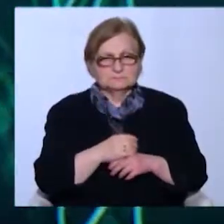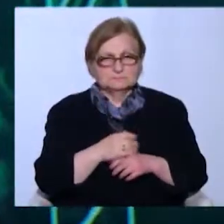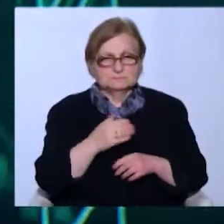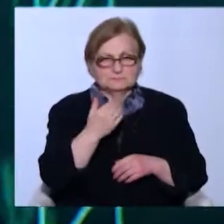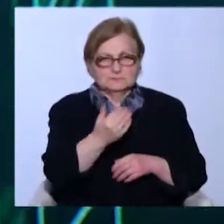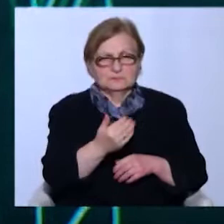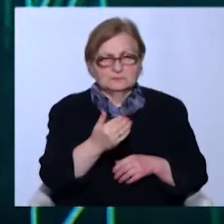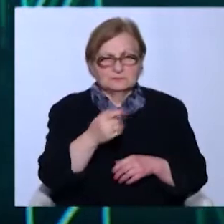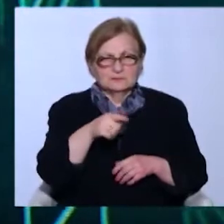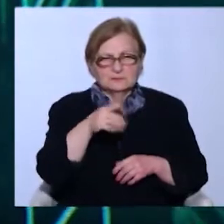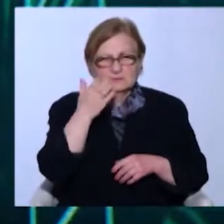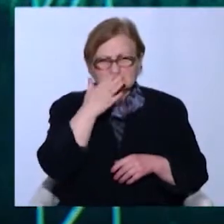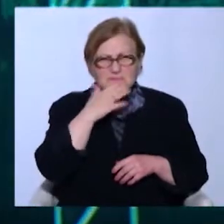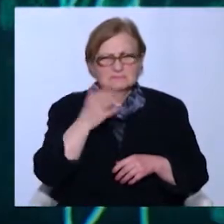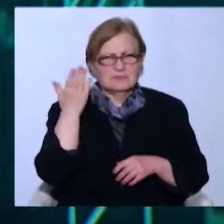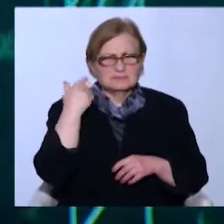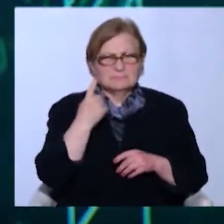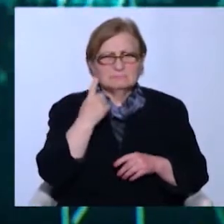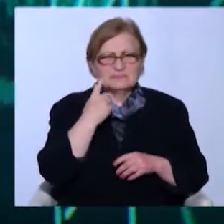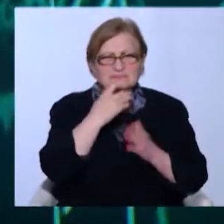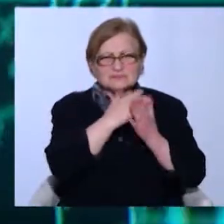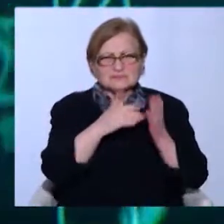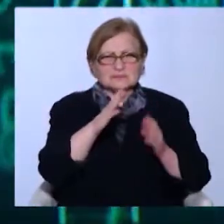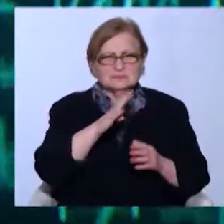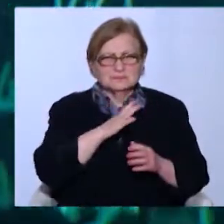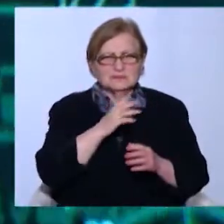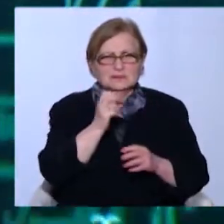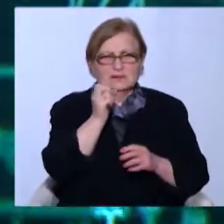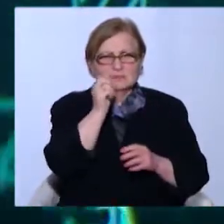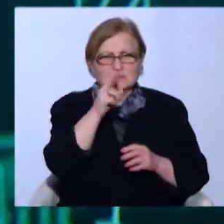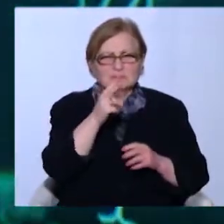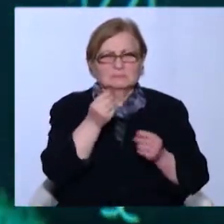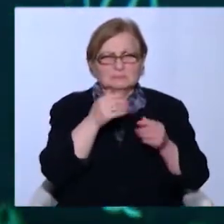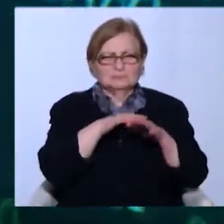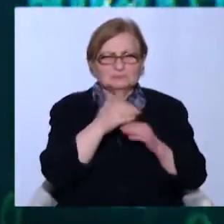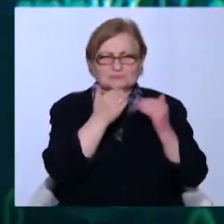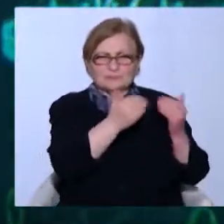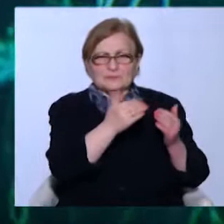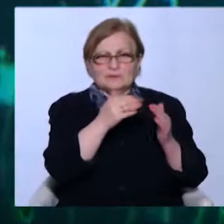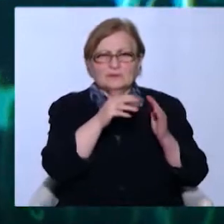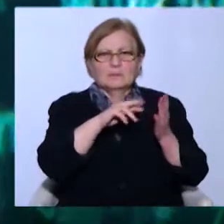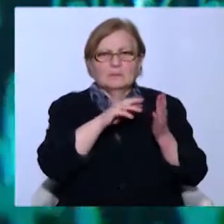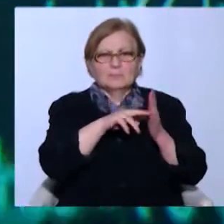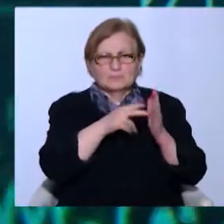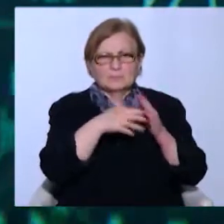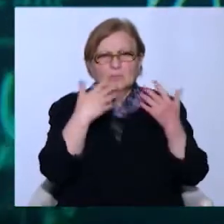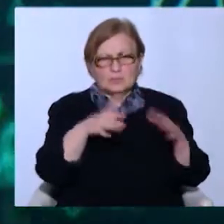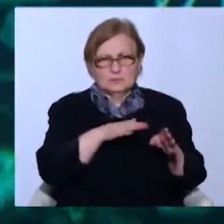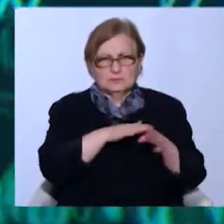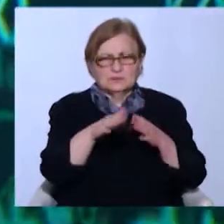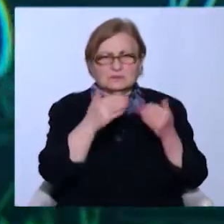Თქვენ ამ სასწავლო წლის პირველ სემესტრში მათემატიკის მე-12 კლასისათვის გაკვეთილი პროგრამა უკვე ამოწურული გაქვთ, ამიტომ